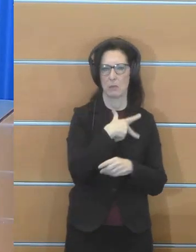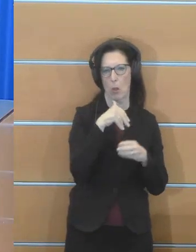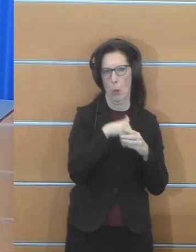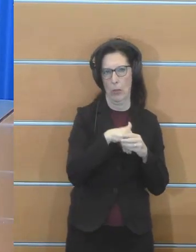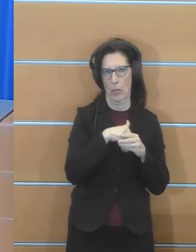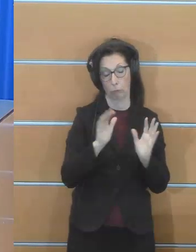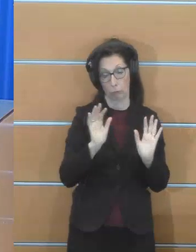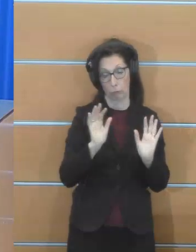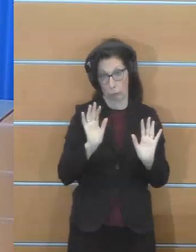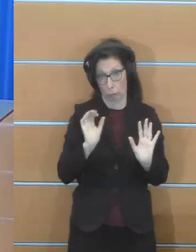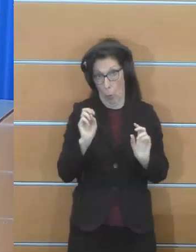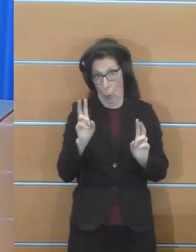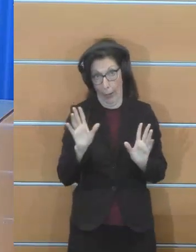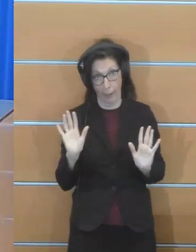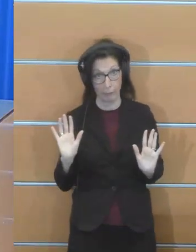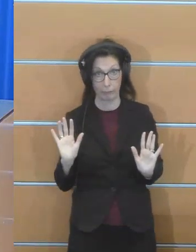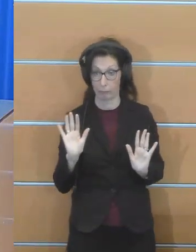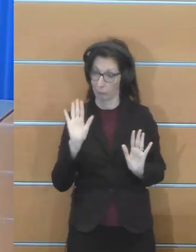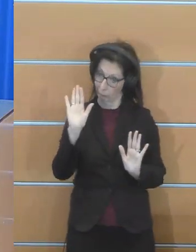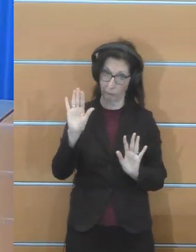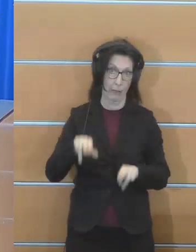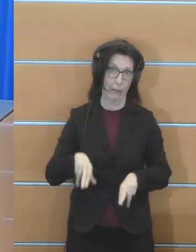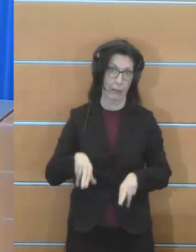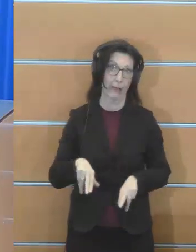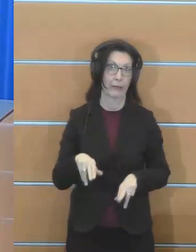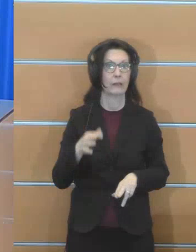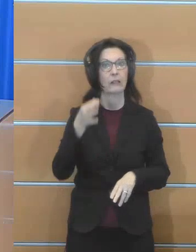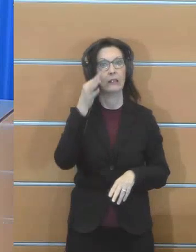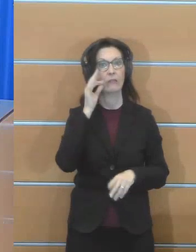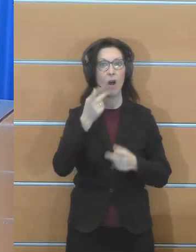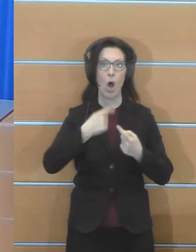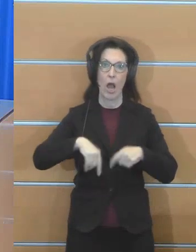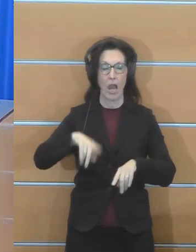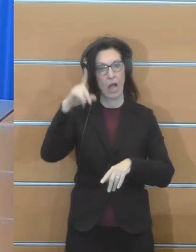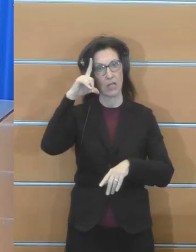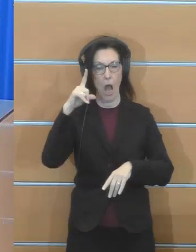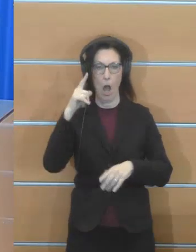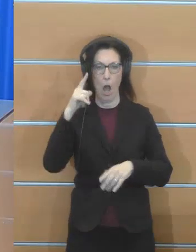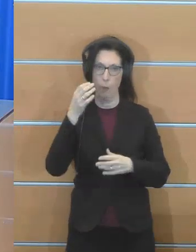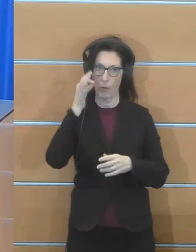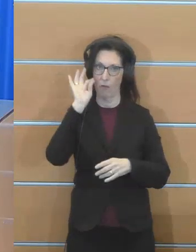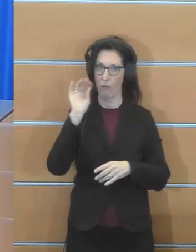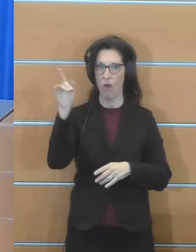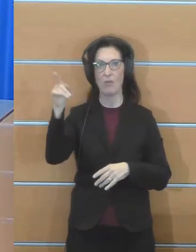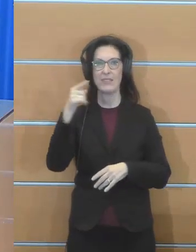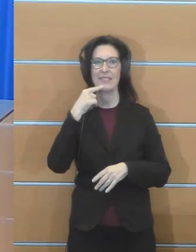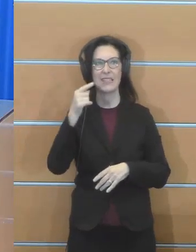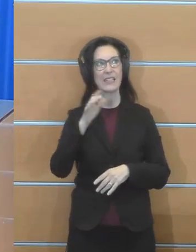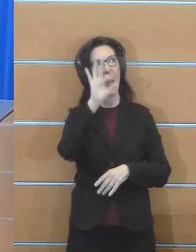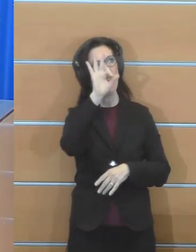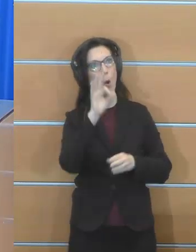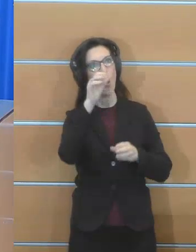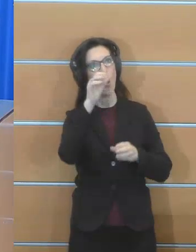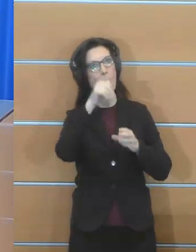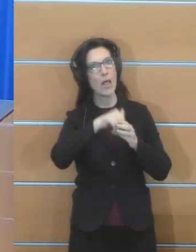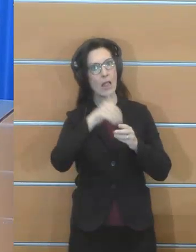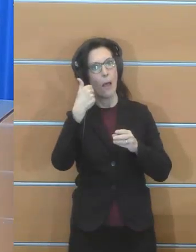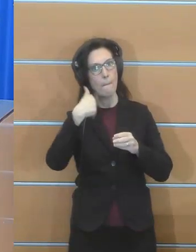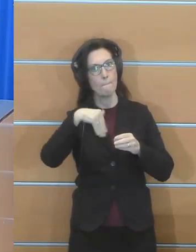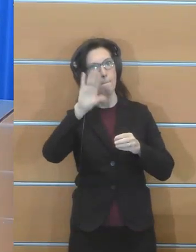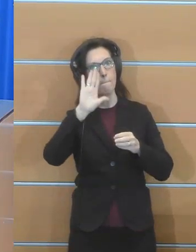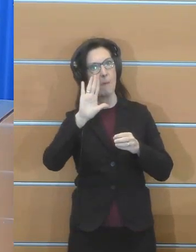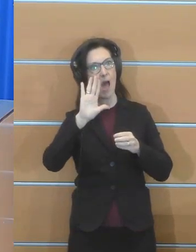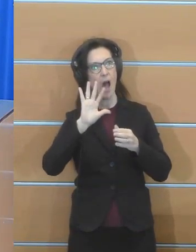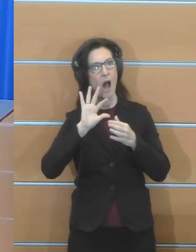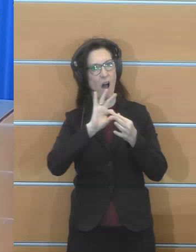ist euer gutes Recht Zitat für Landeshauptmann michel-leitner die FPÖ steht uns inhaltlich näher aus die